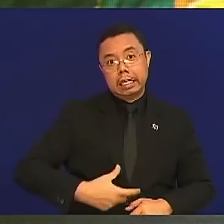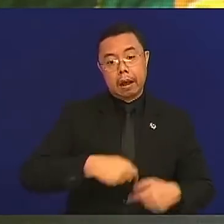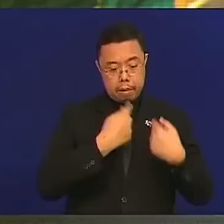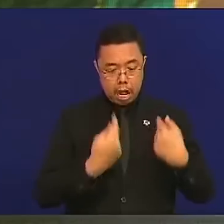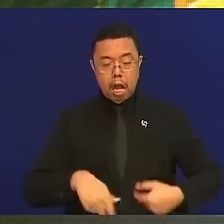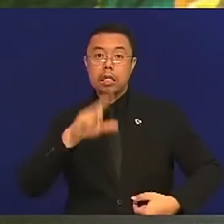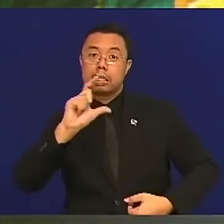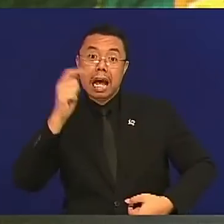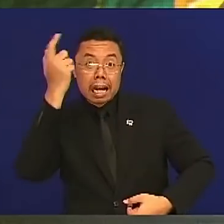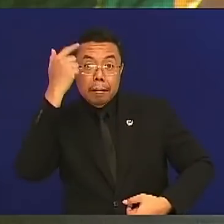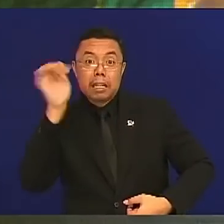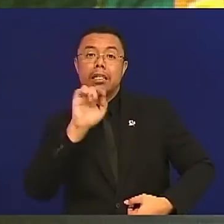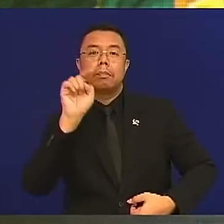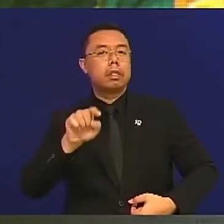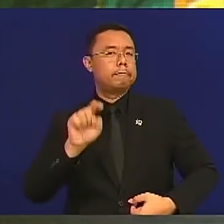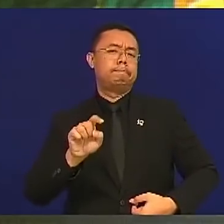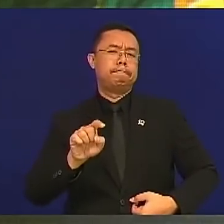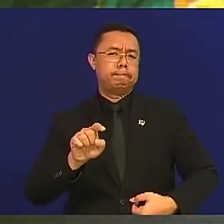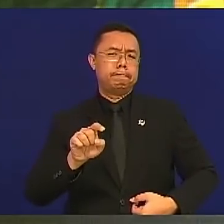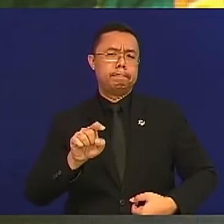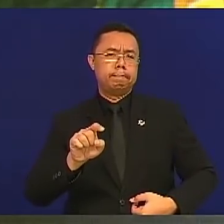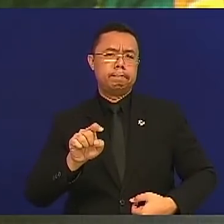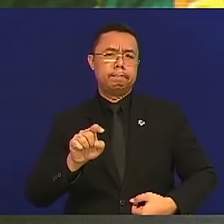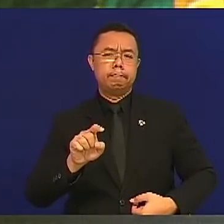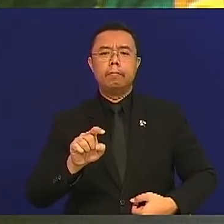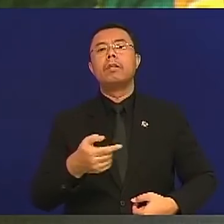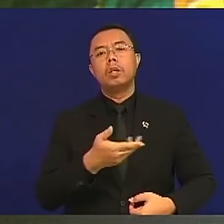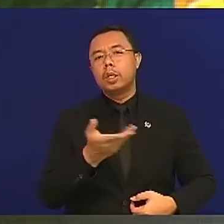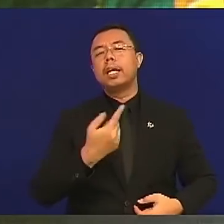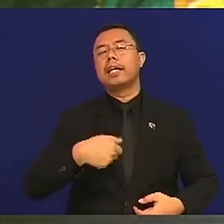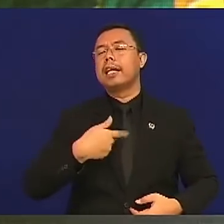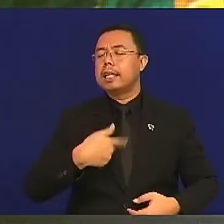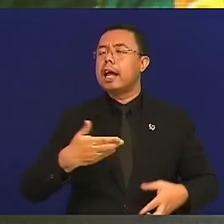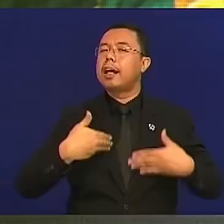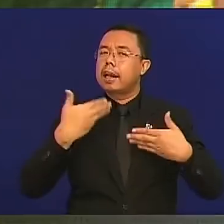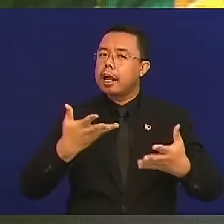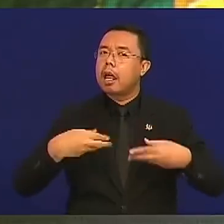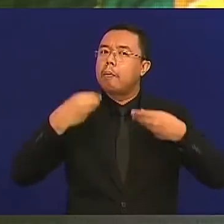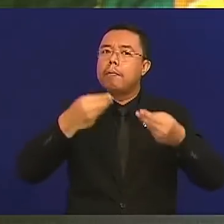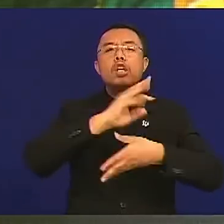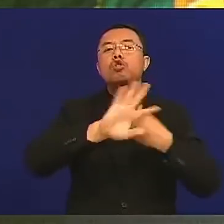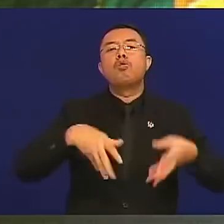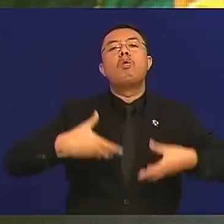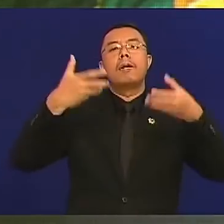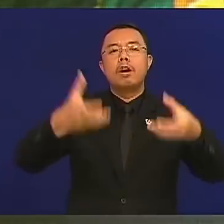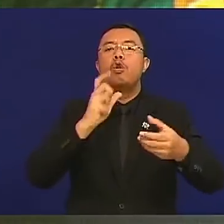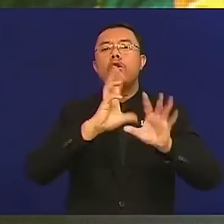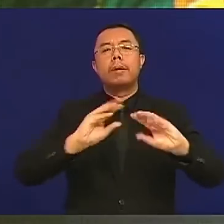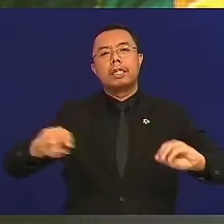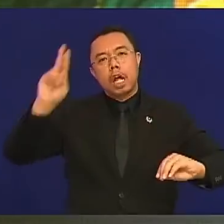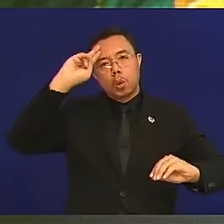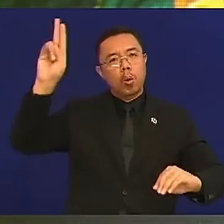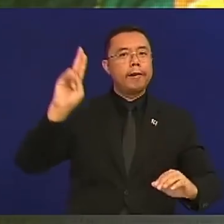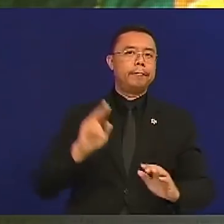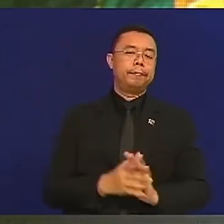hati, cara berpikir seperti itu, saudara, kita akan rela memberi apapun untuk pekerjaan